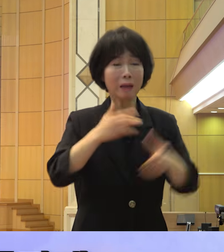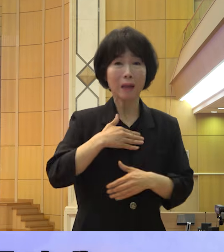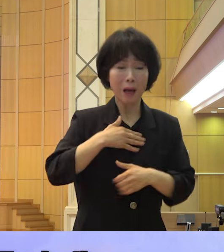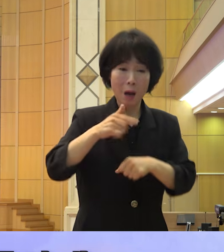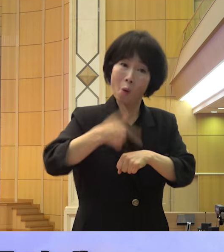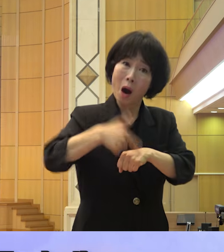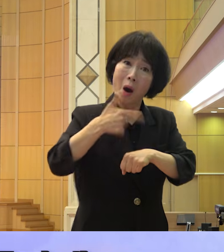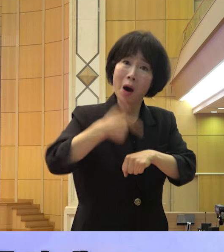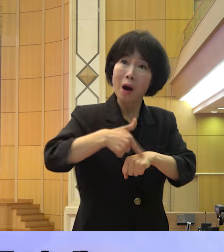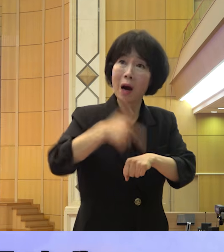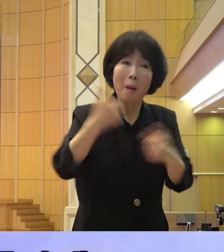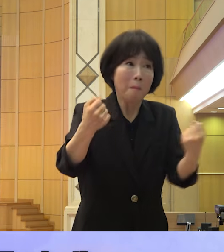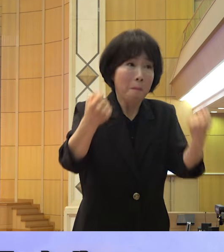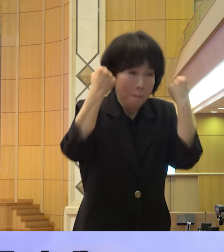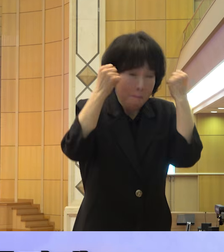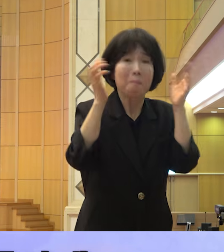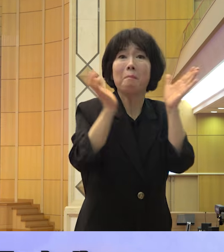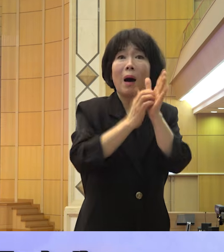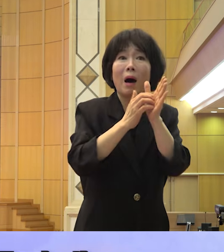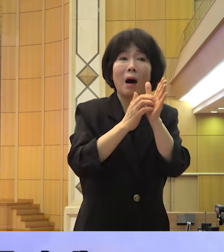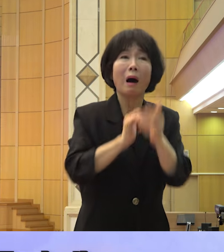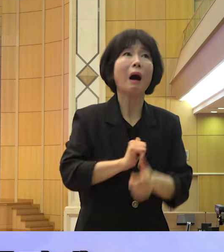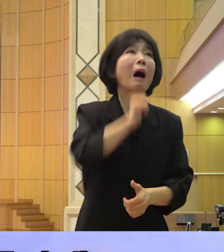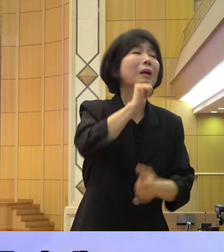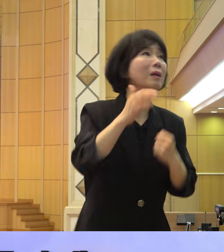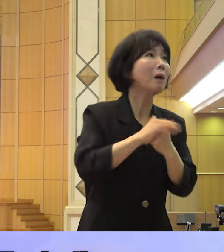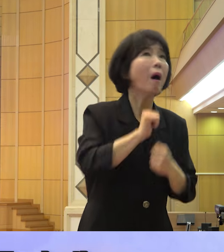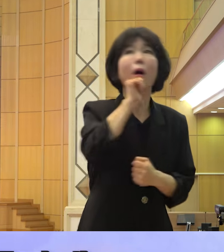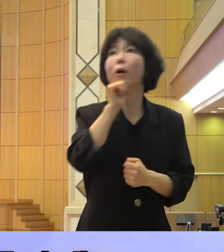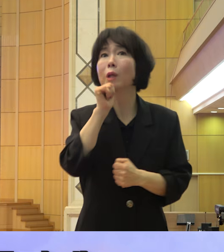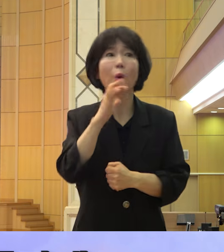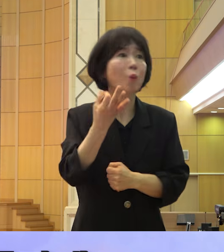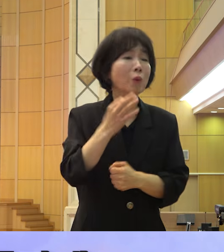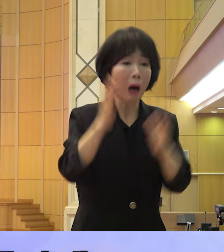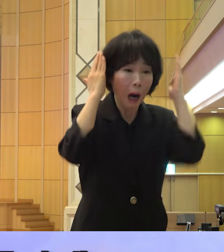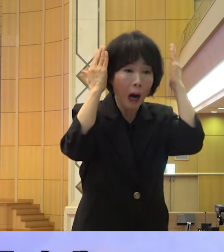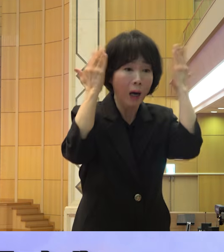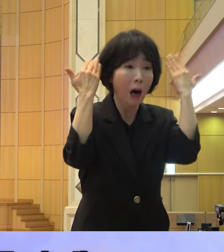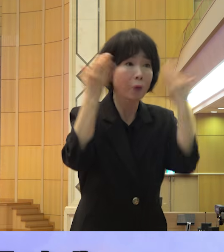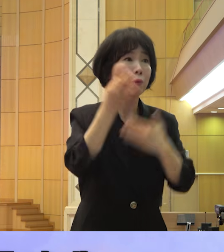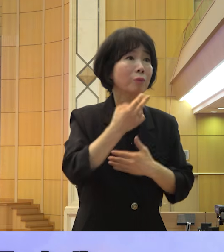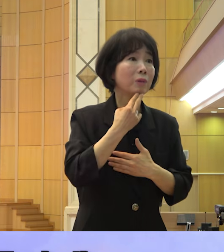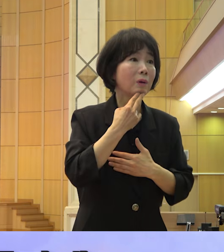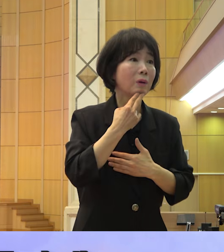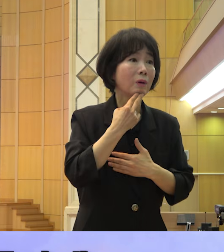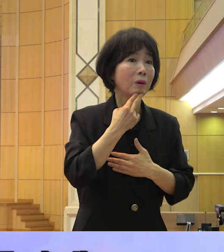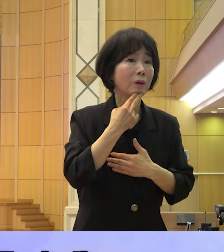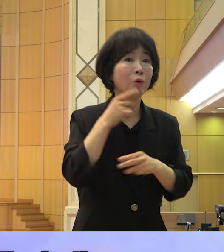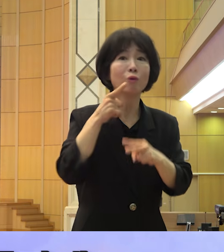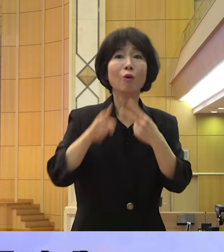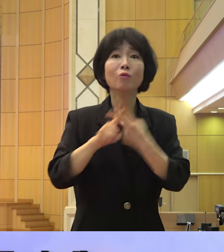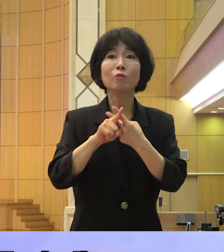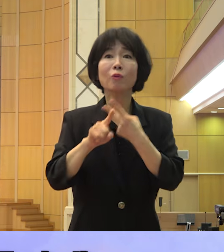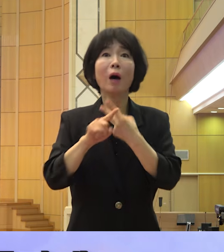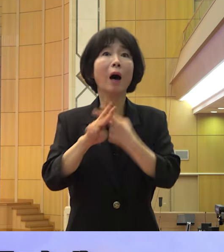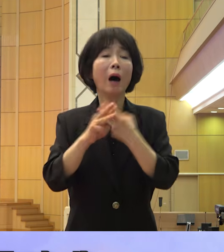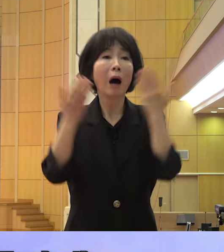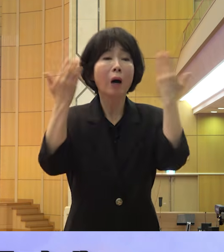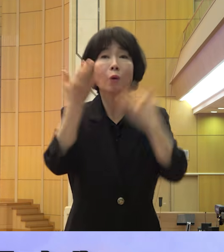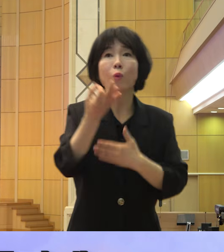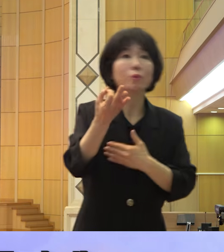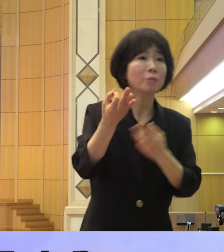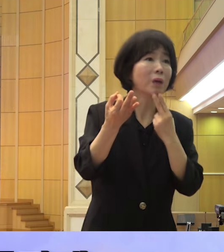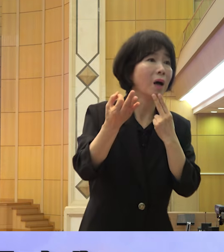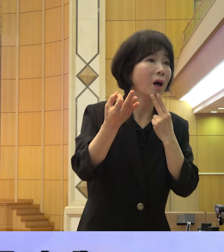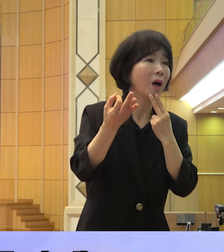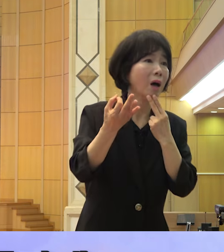맞고 가난해서 중학교 시험은 쳤는데 합격 그것도 진짜